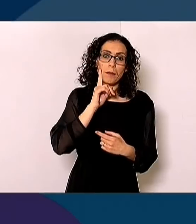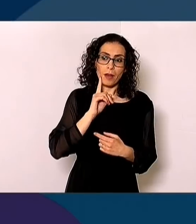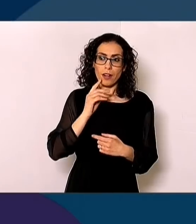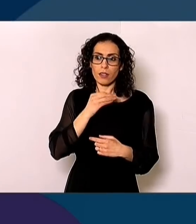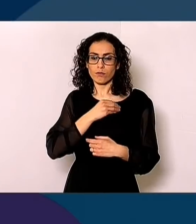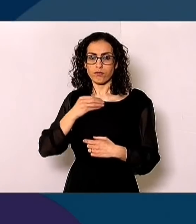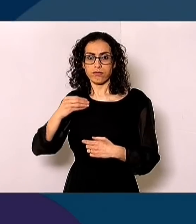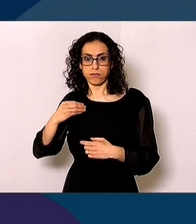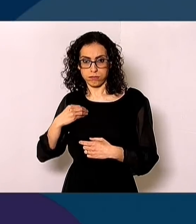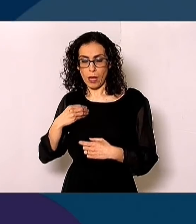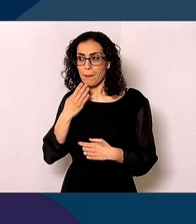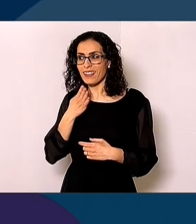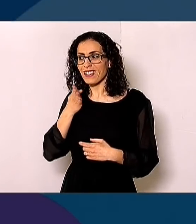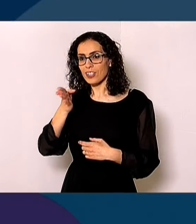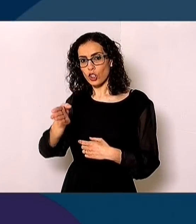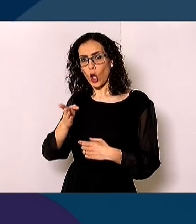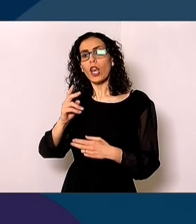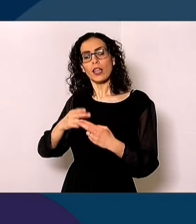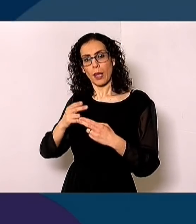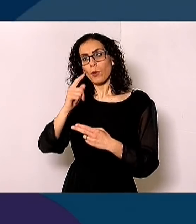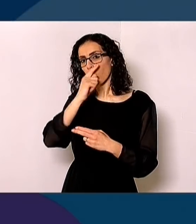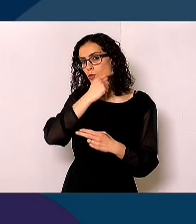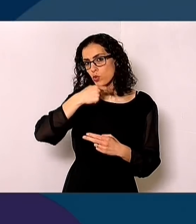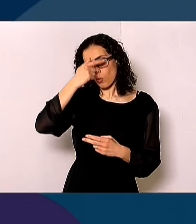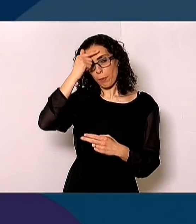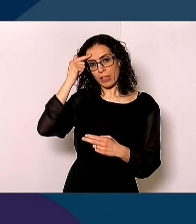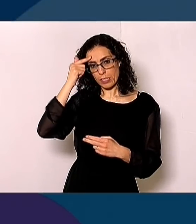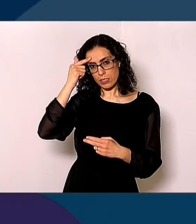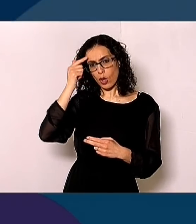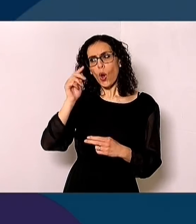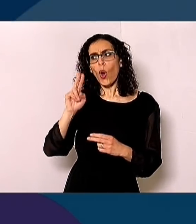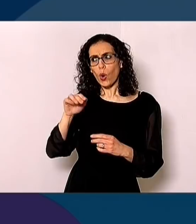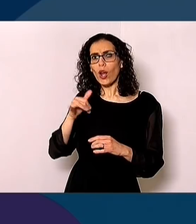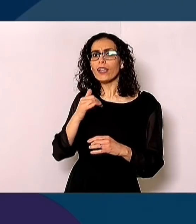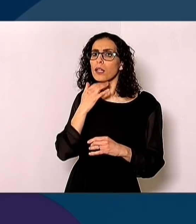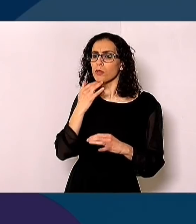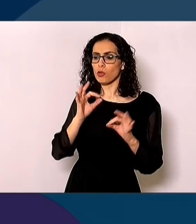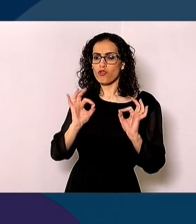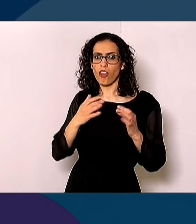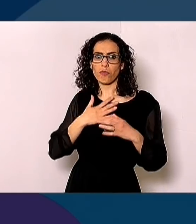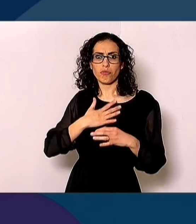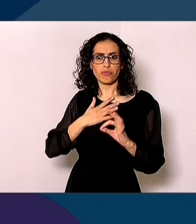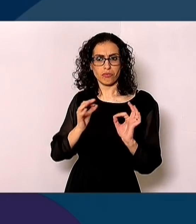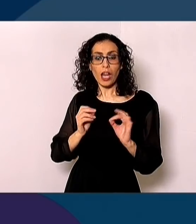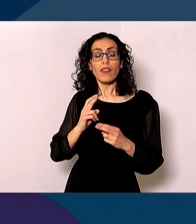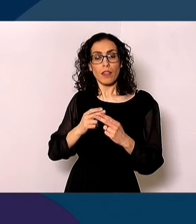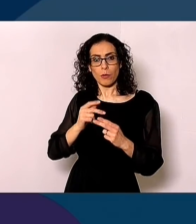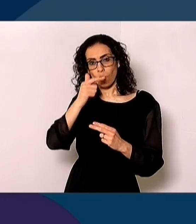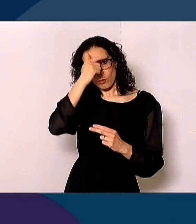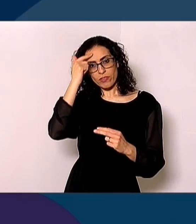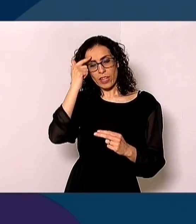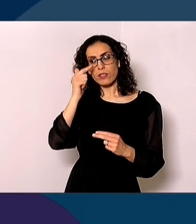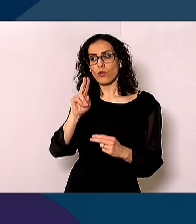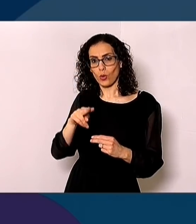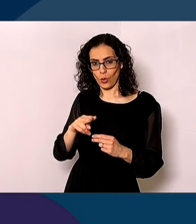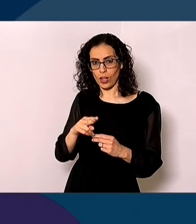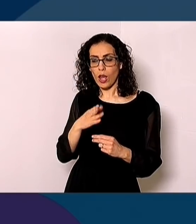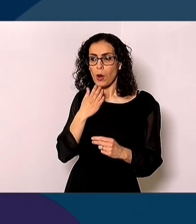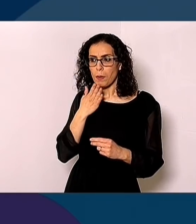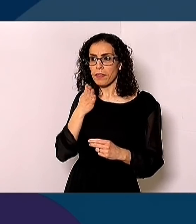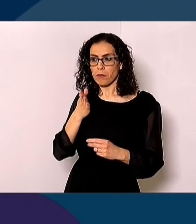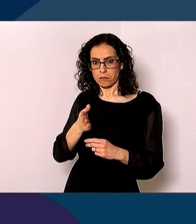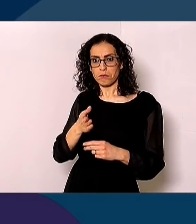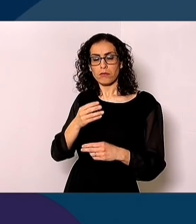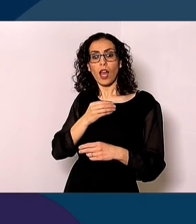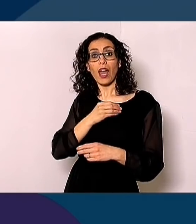swabbing tal-pazjenti li jkun hemm fl-isptar ukoll, anke ġieli biċċiet minnhom ma jkollhomx sintomi. U allura hemmhekk din kienet waħda minn dawk il-pazjenti li meta